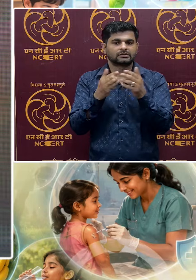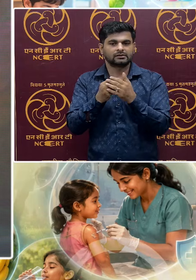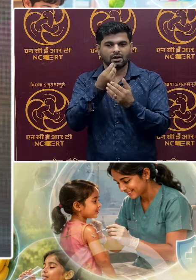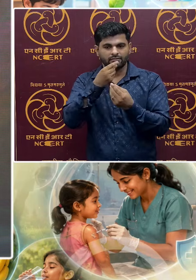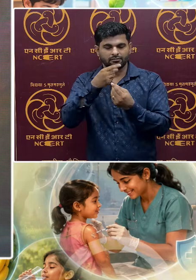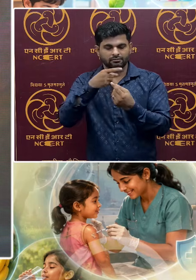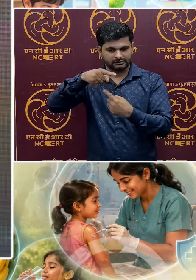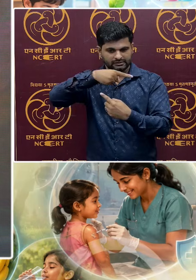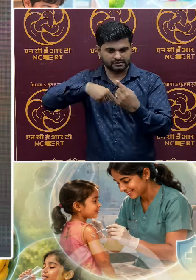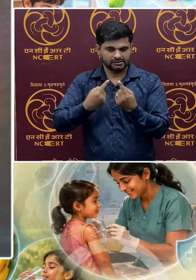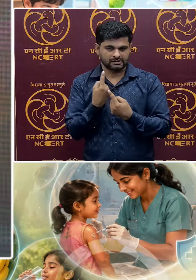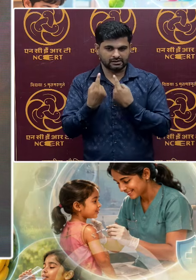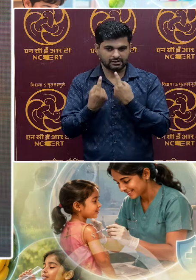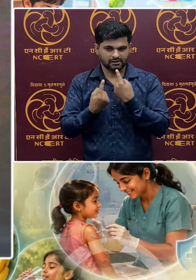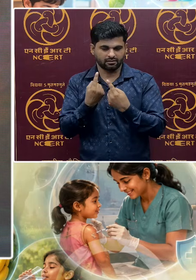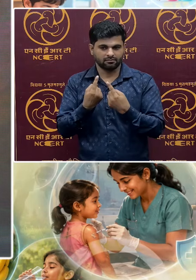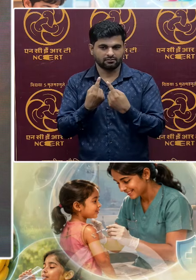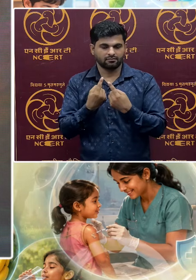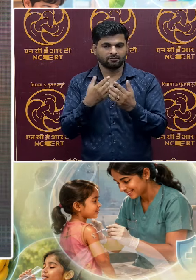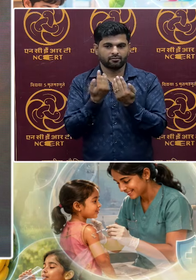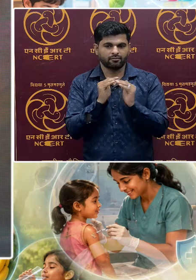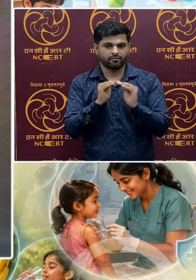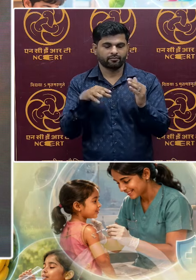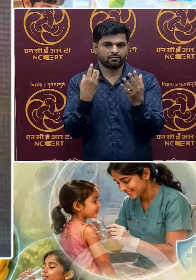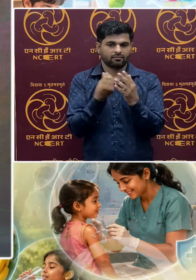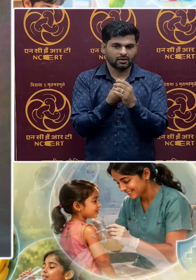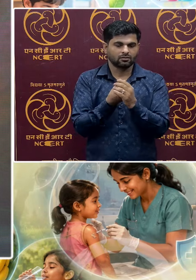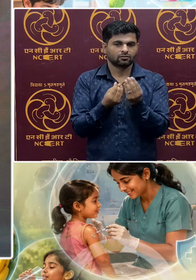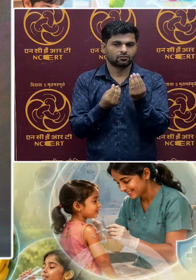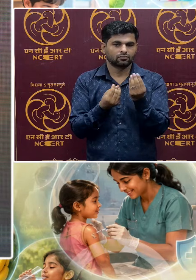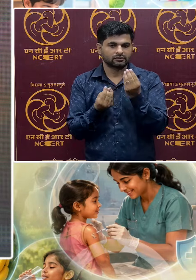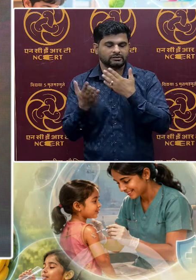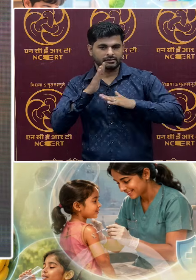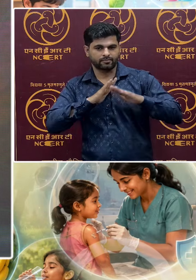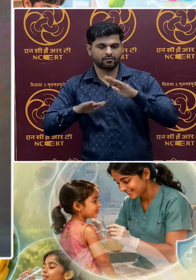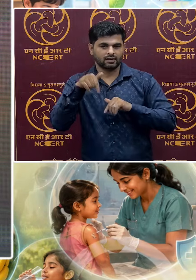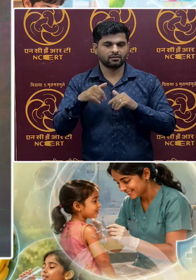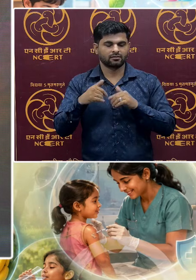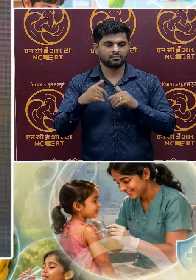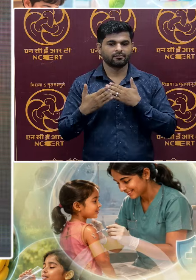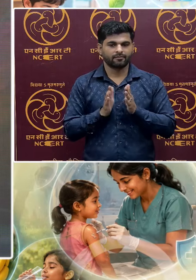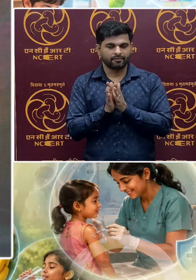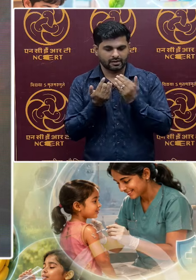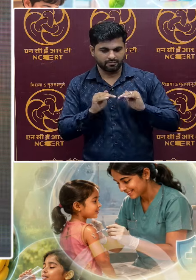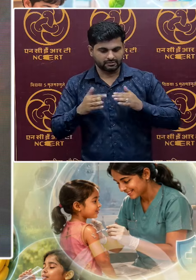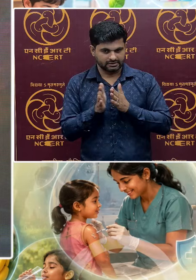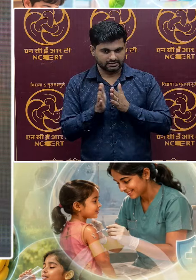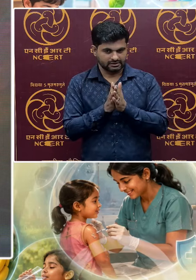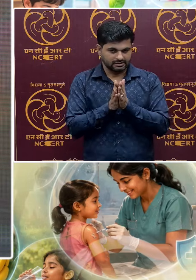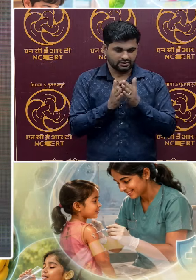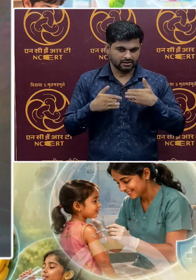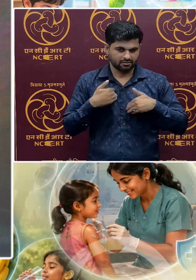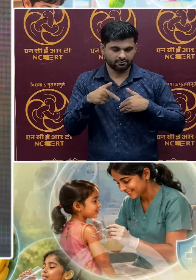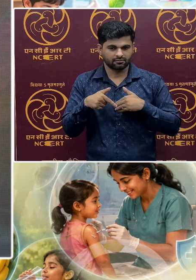गार्डन्स बनाई जा सकती हैं, बच्चों को इन्वॉल्व करके, थोड़ी उसमें फिजिकल एक्टिविटी भी होती है, बच्चे इन्जॉय करते हैं, उनको पता चलता है कि